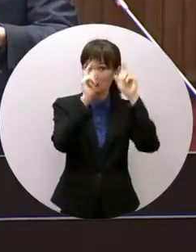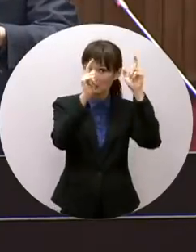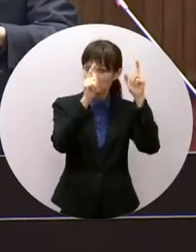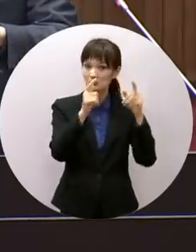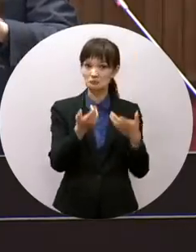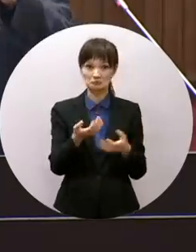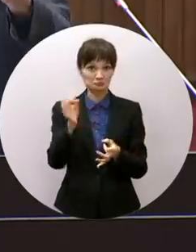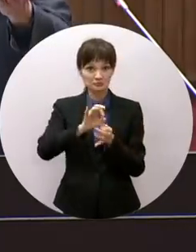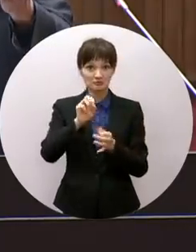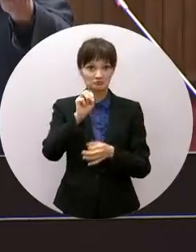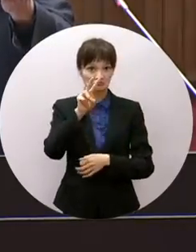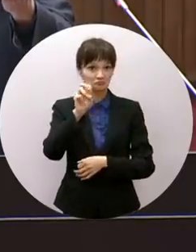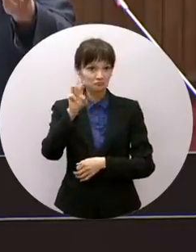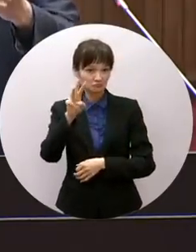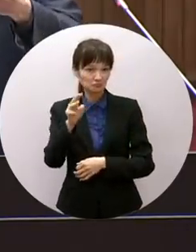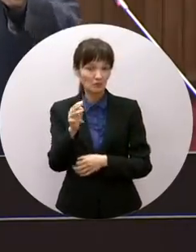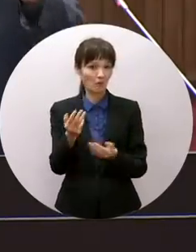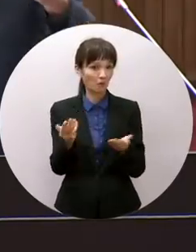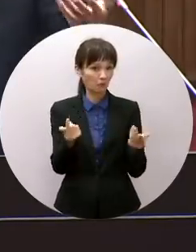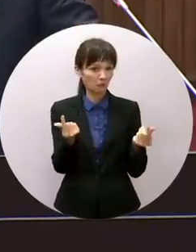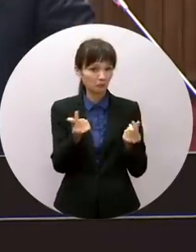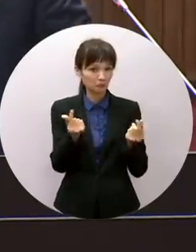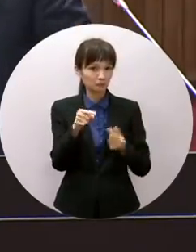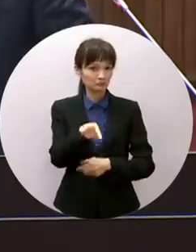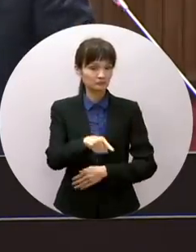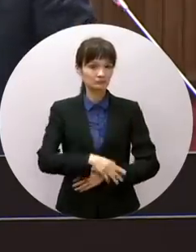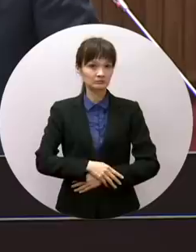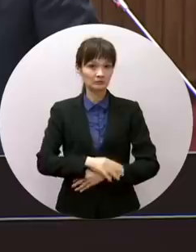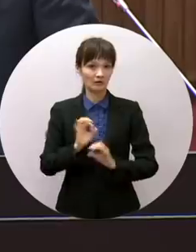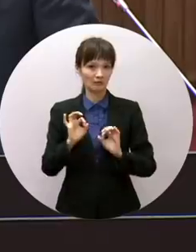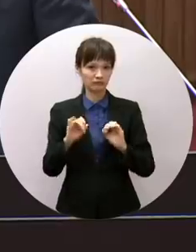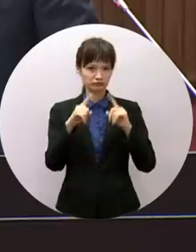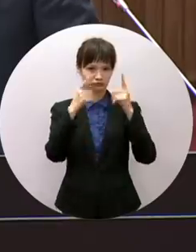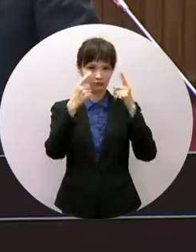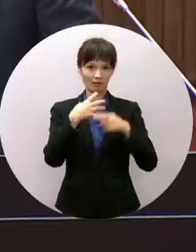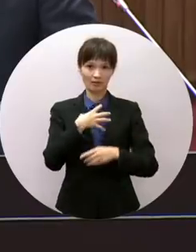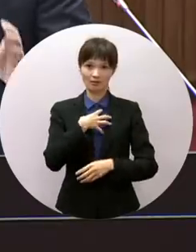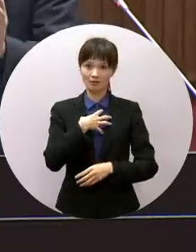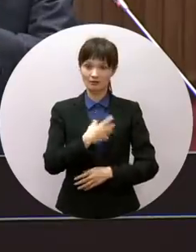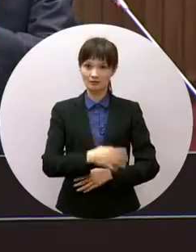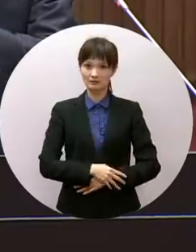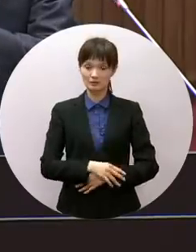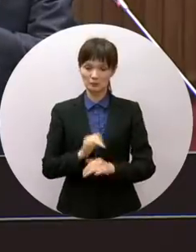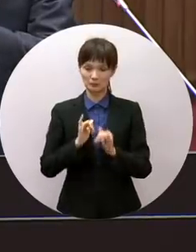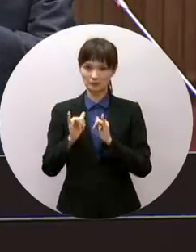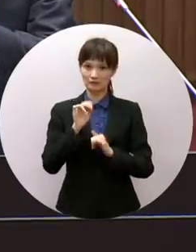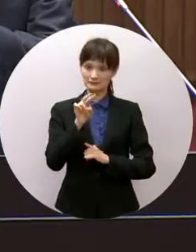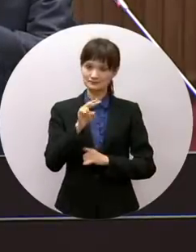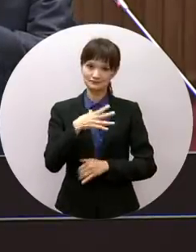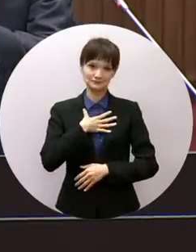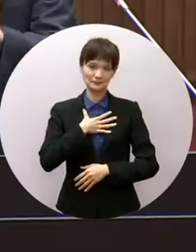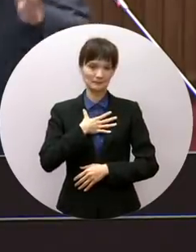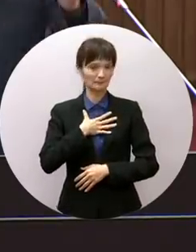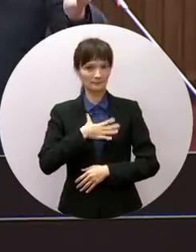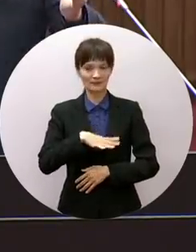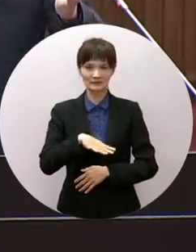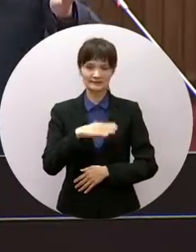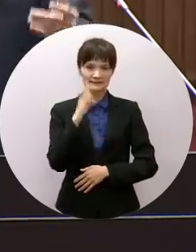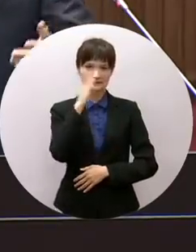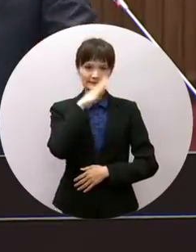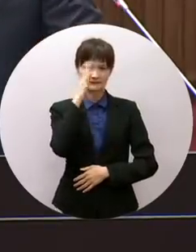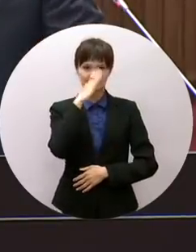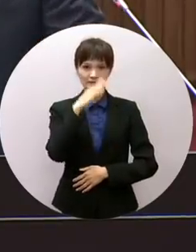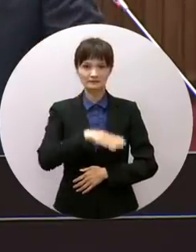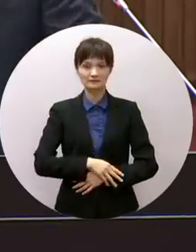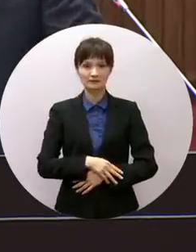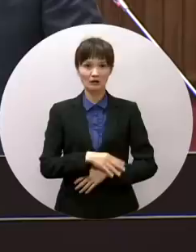200-300块，即将啊。哦，那些涨那么多，事实上民众有点受不了，什么都涨，